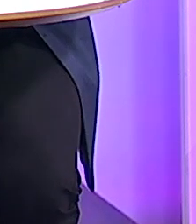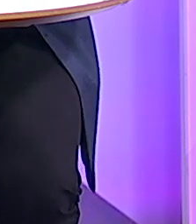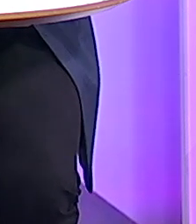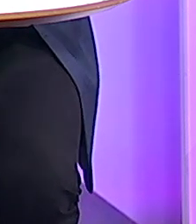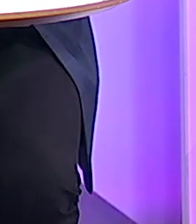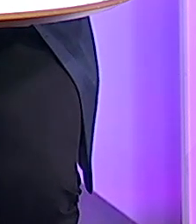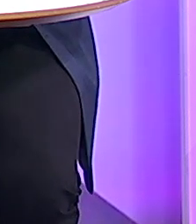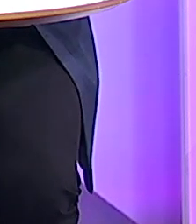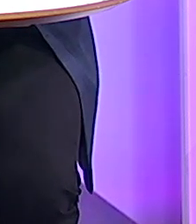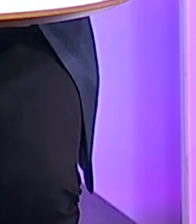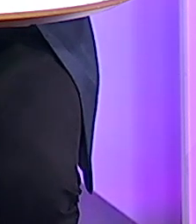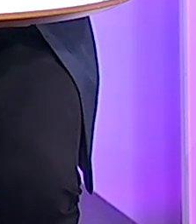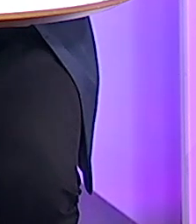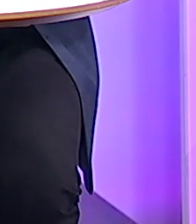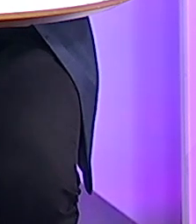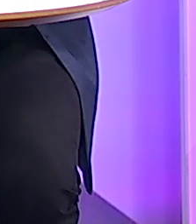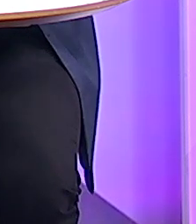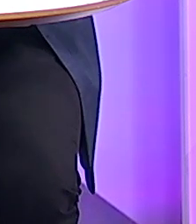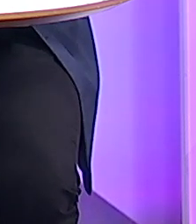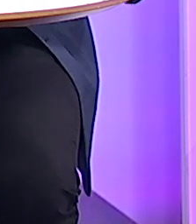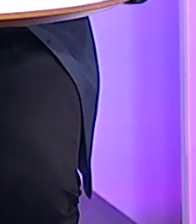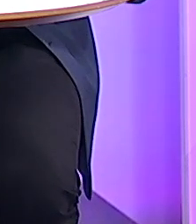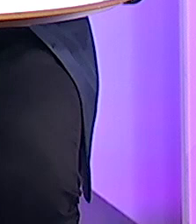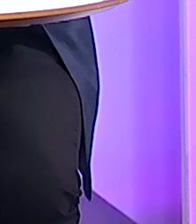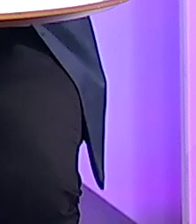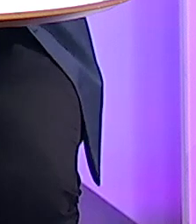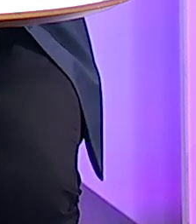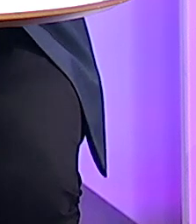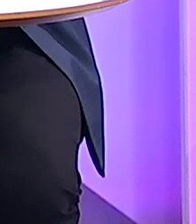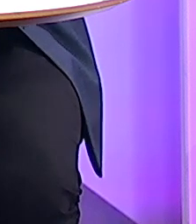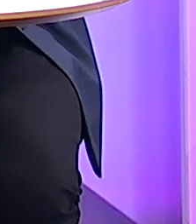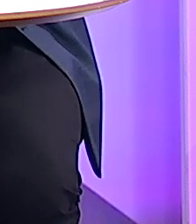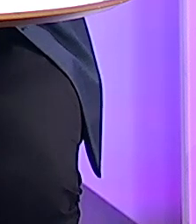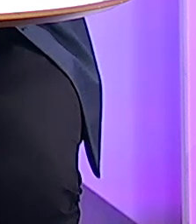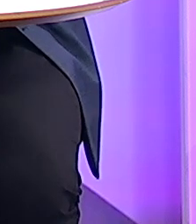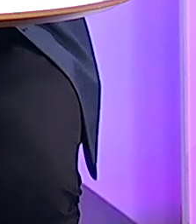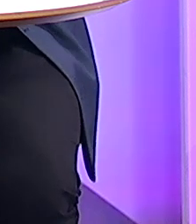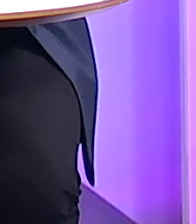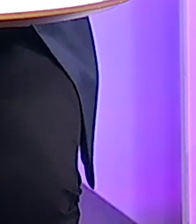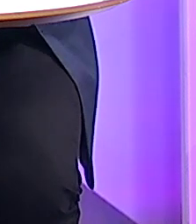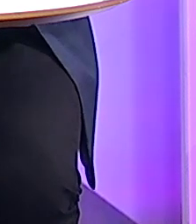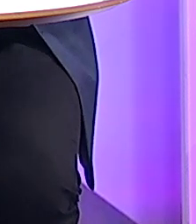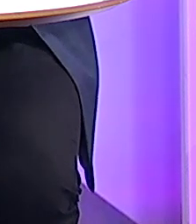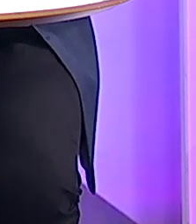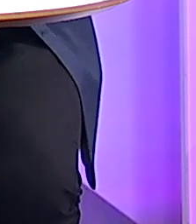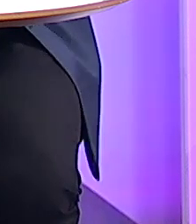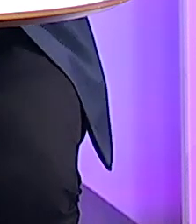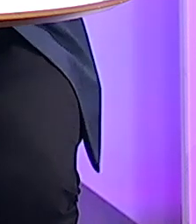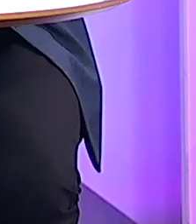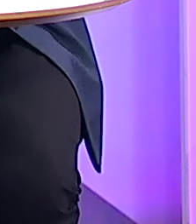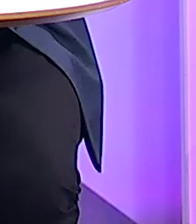Melayu, membayang masa depan pendidikan bahasa Inggeris, meneroka inovasi dan amalan terbaik dalam pengajaran